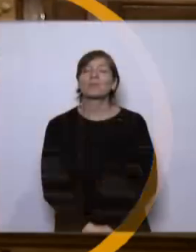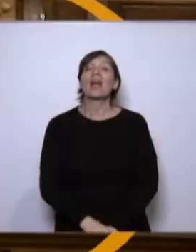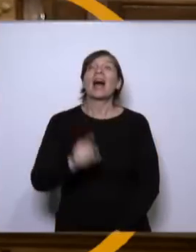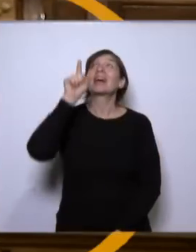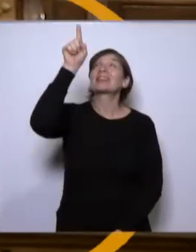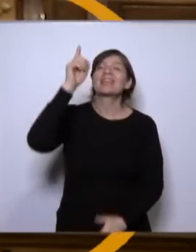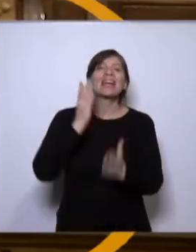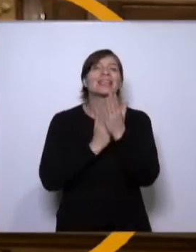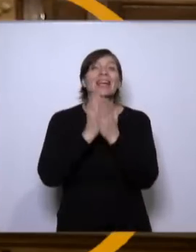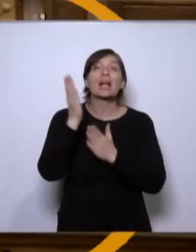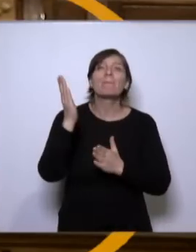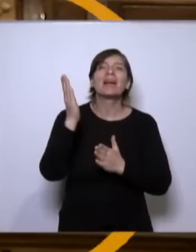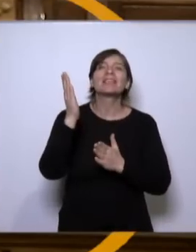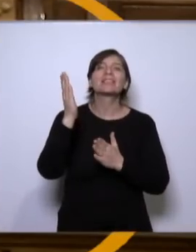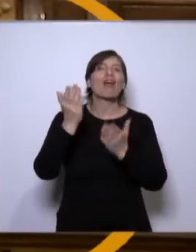받으소서.